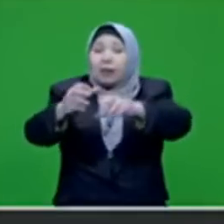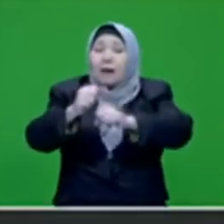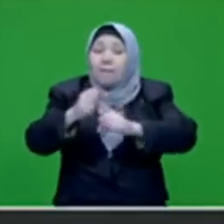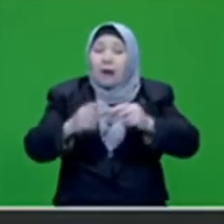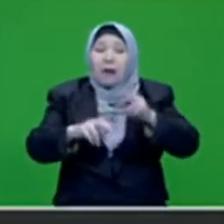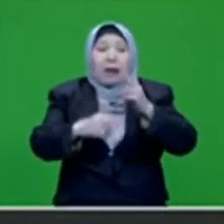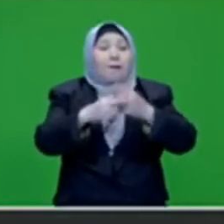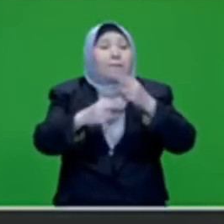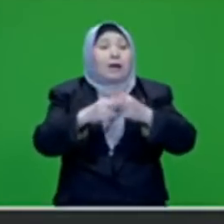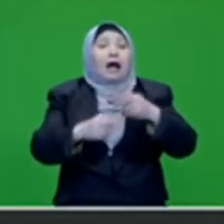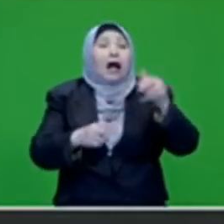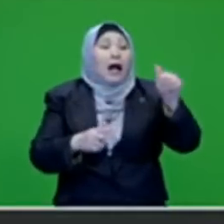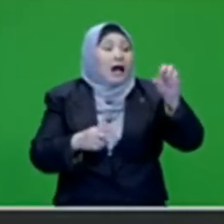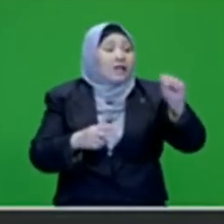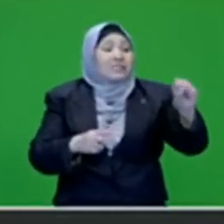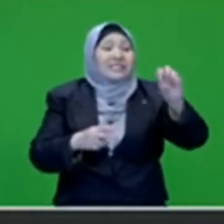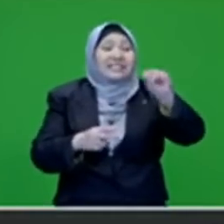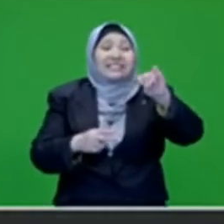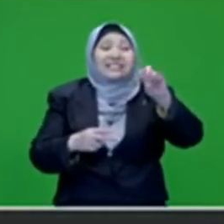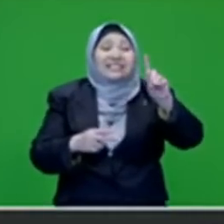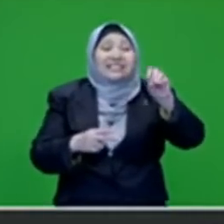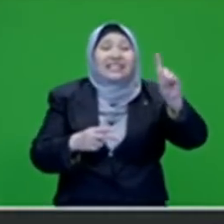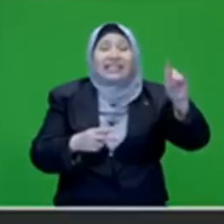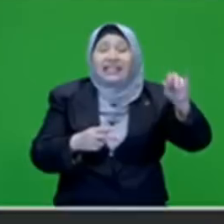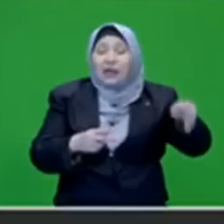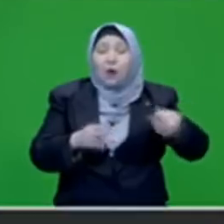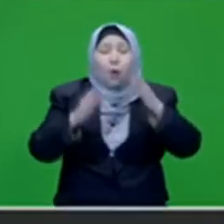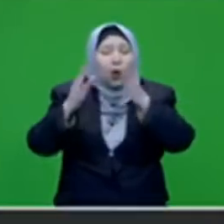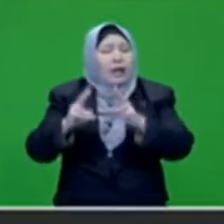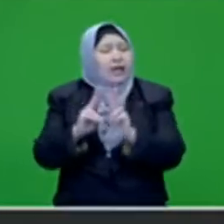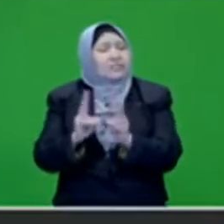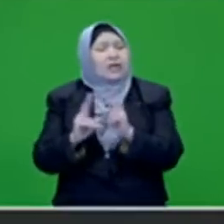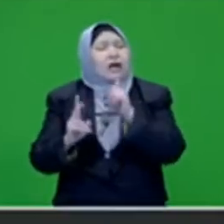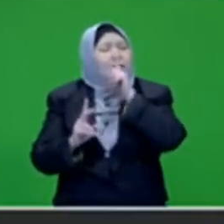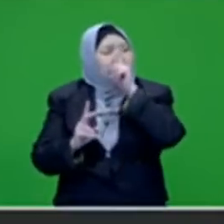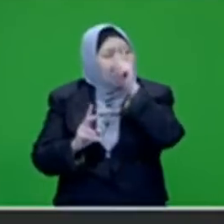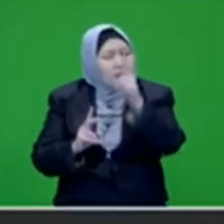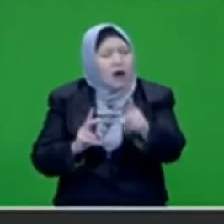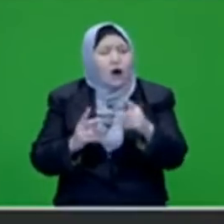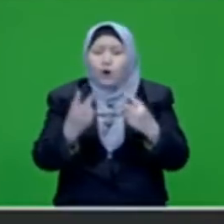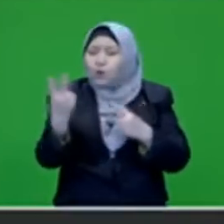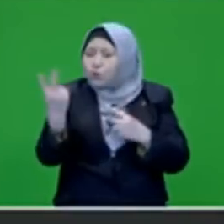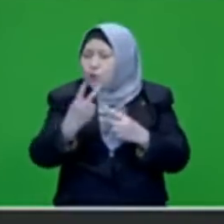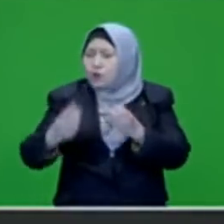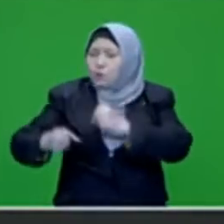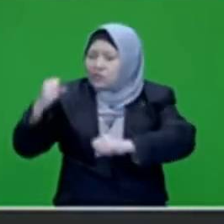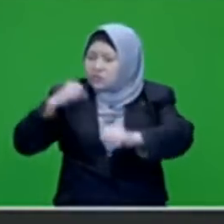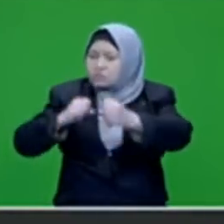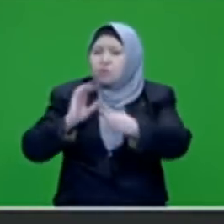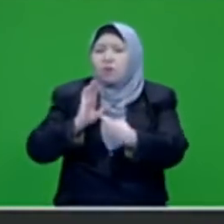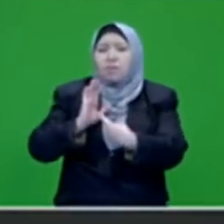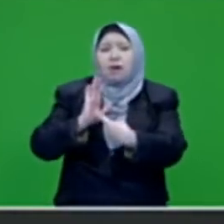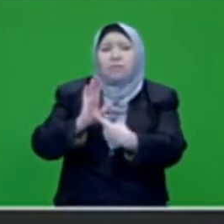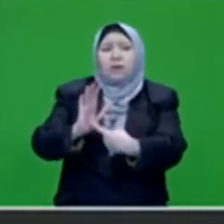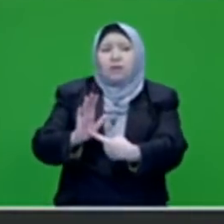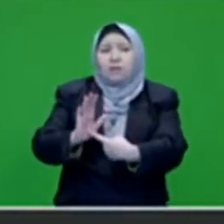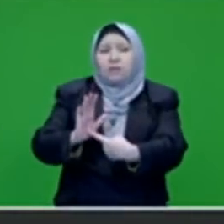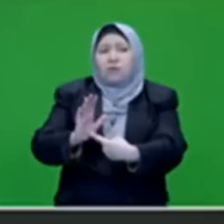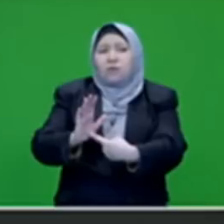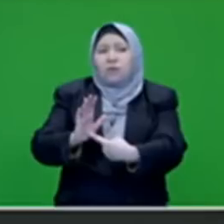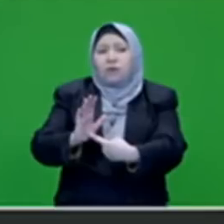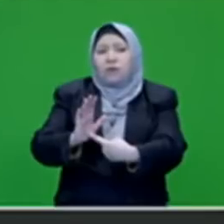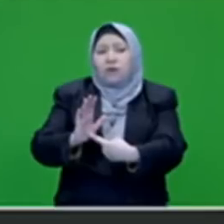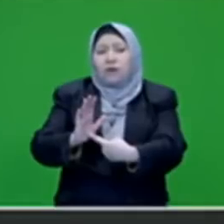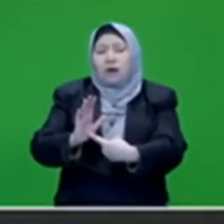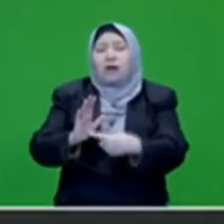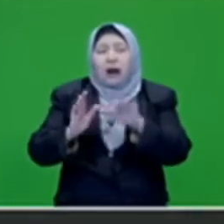gelaran As-Siddiq. Orang yang sangat benar. So dua sifat ini yang memperlihatkan tersadurnya satu kelebihan